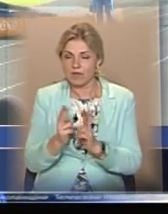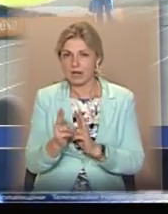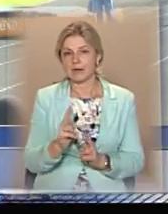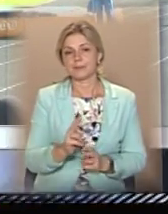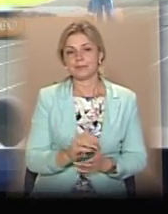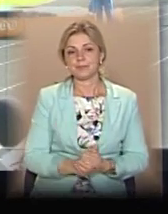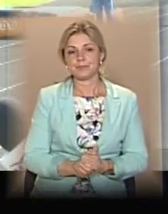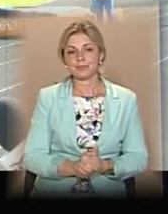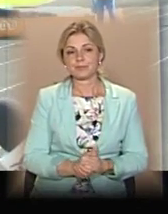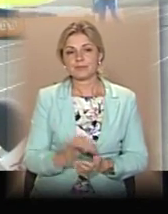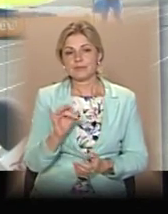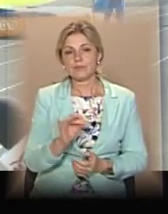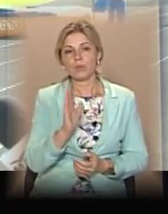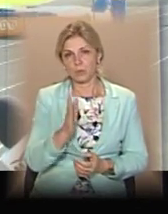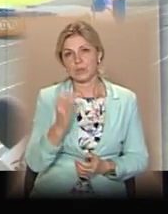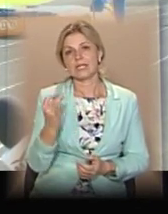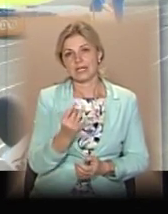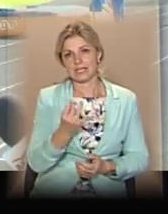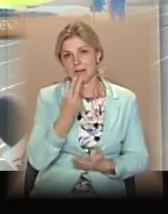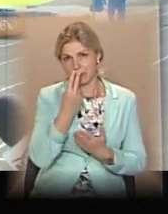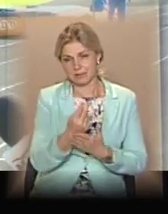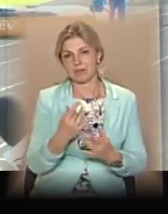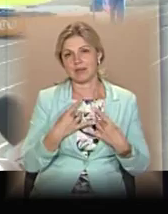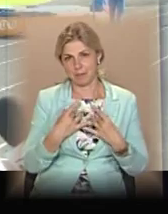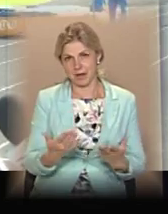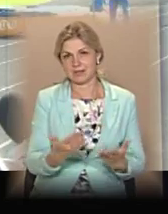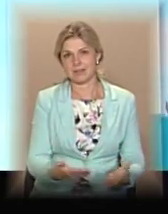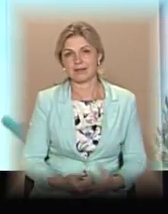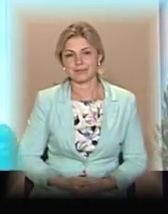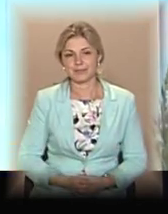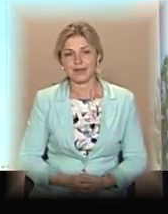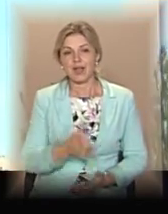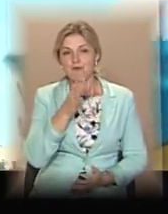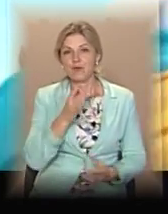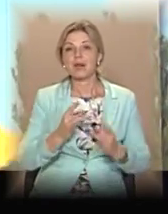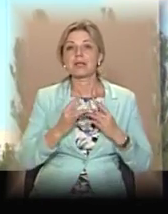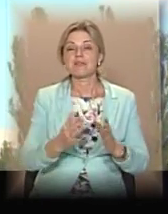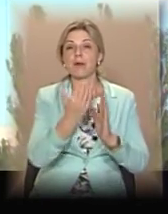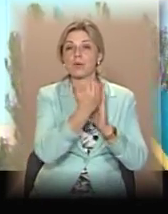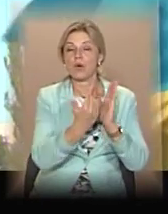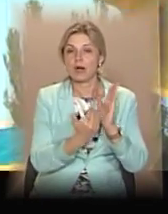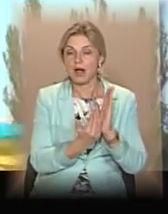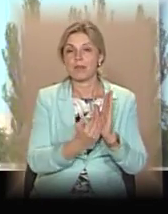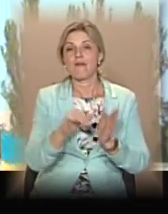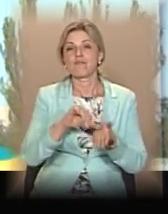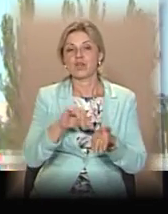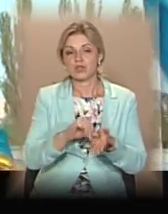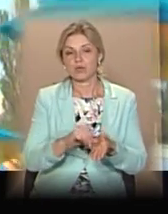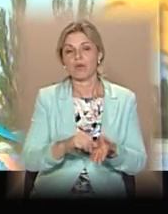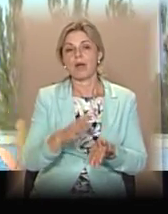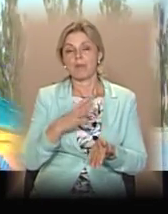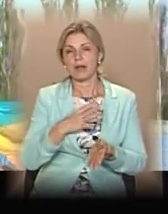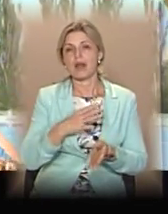времени. І буде цікаво посмотрети на цей праздник. В ході святкової програми показові виступи влаштували